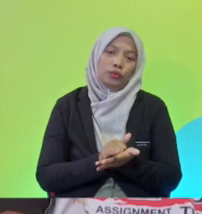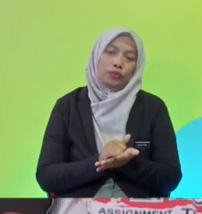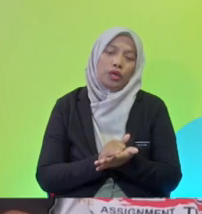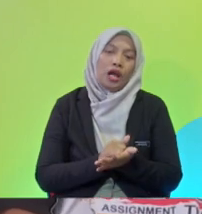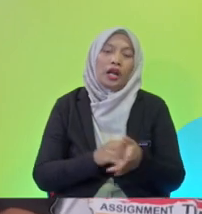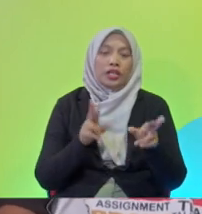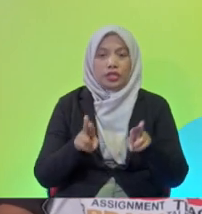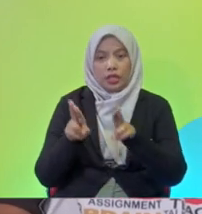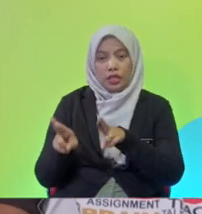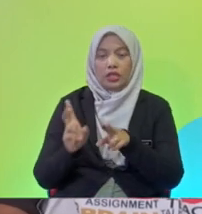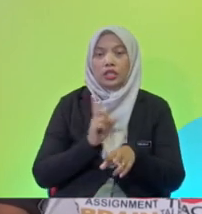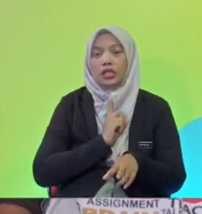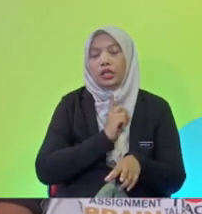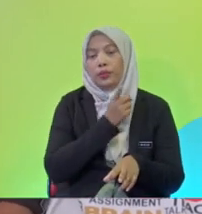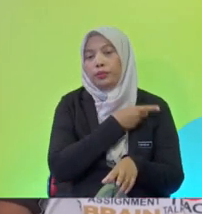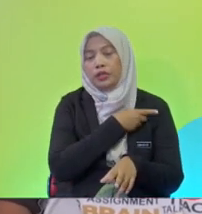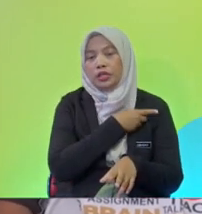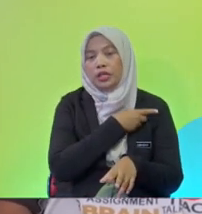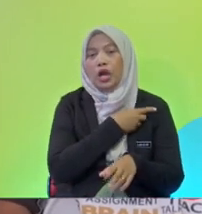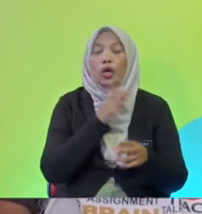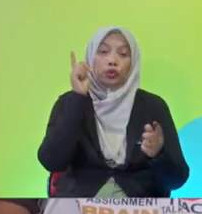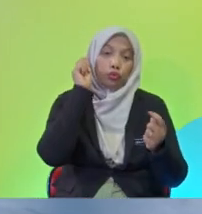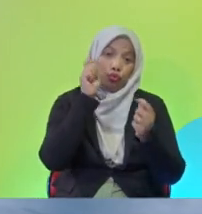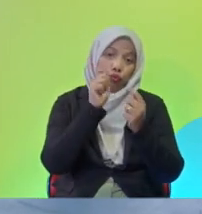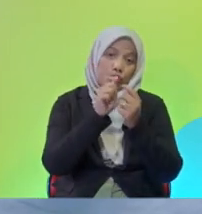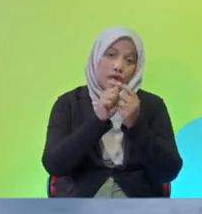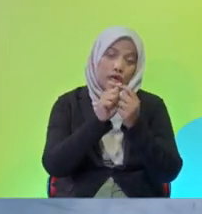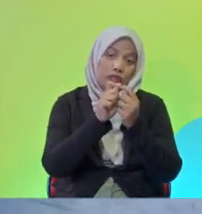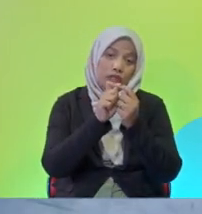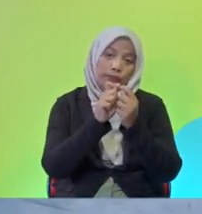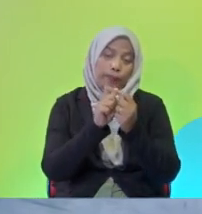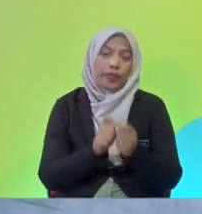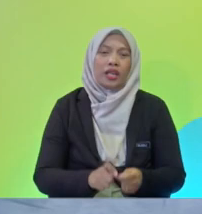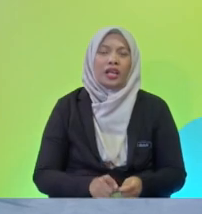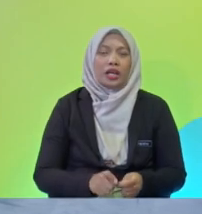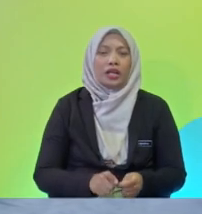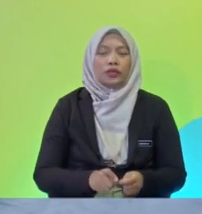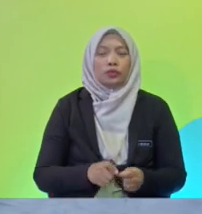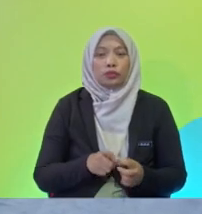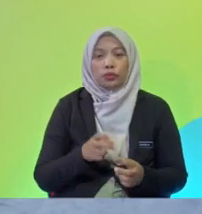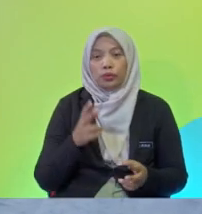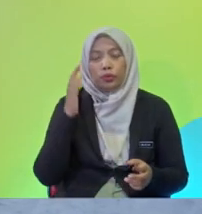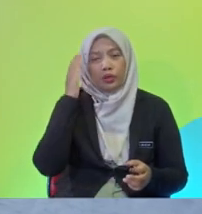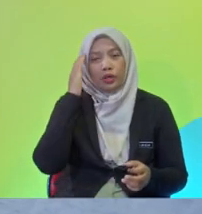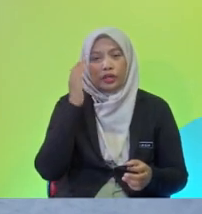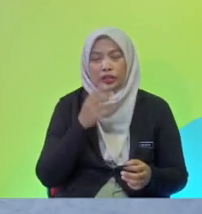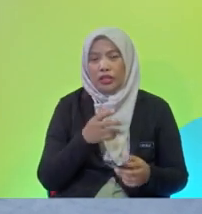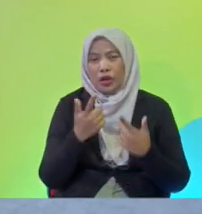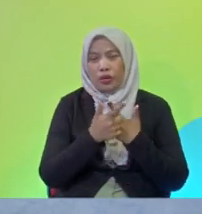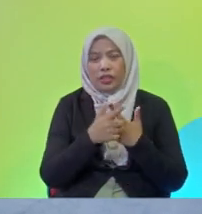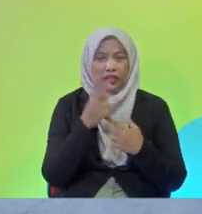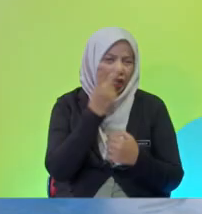strategi kami. Dia punya tujuan dia adalah untuk mengelirukan pihak